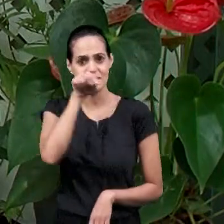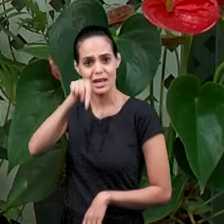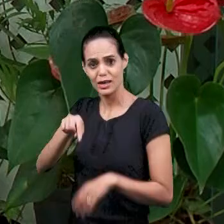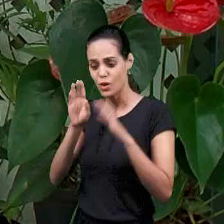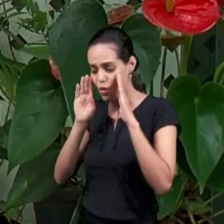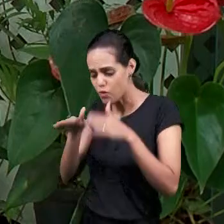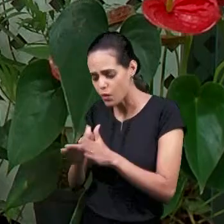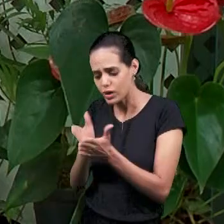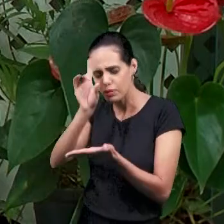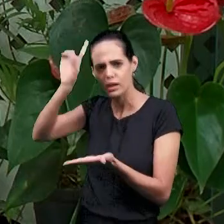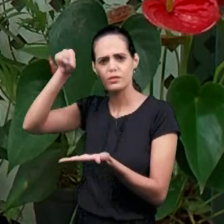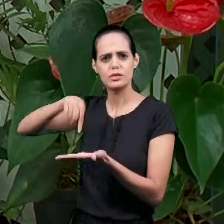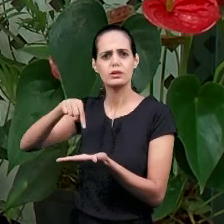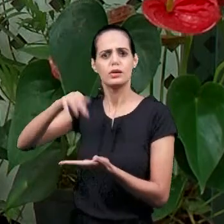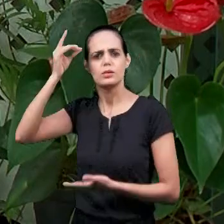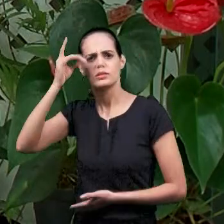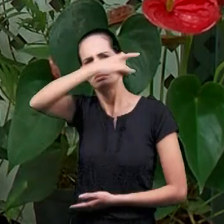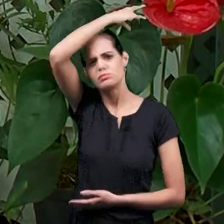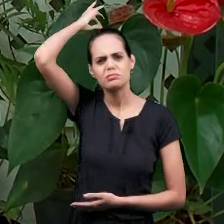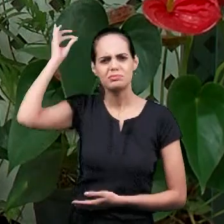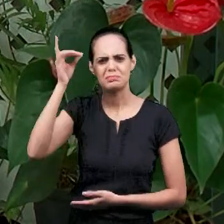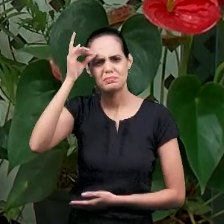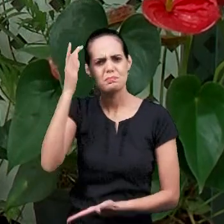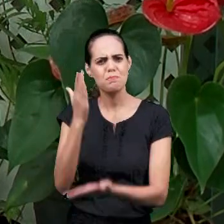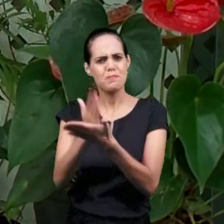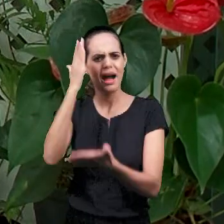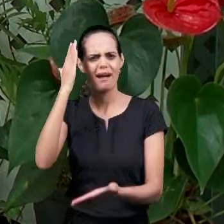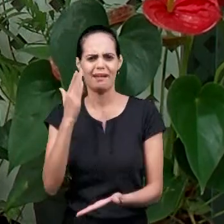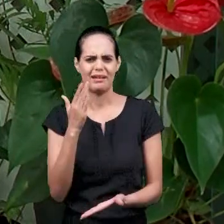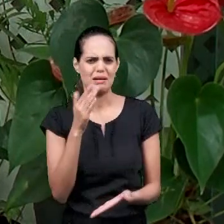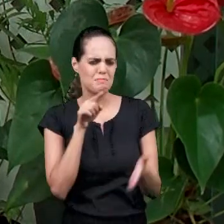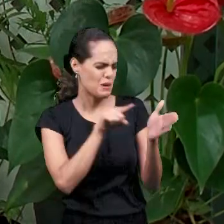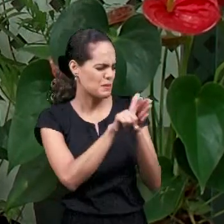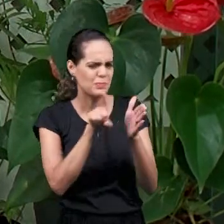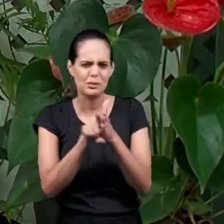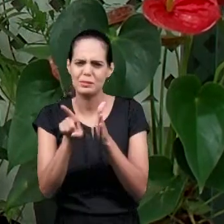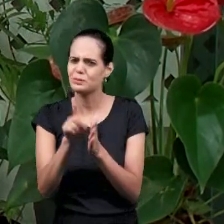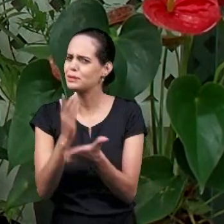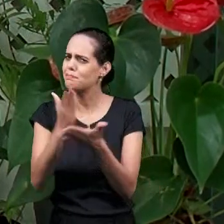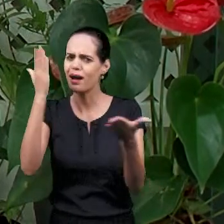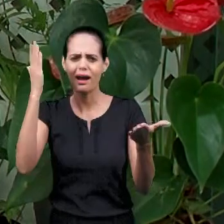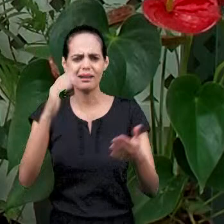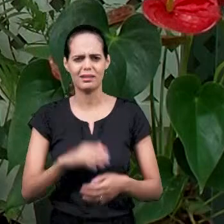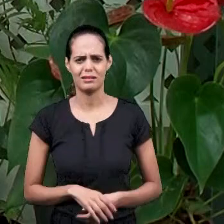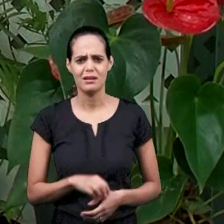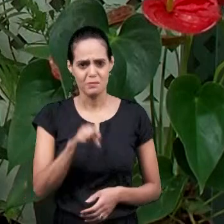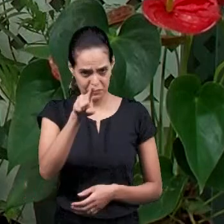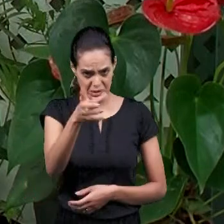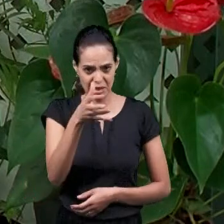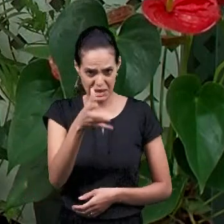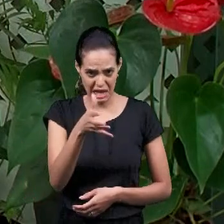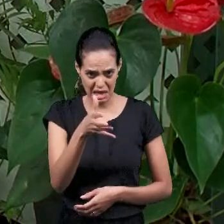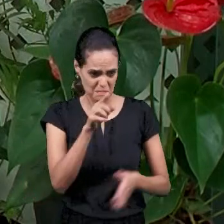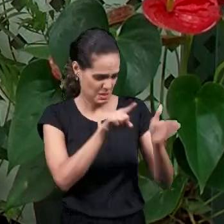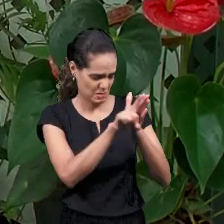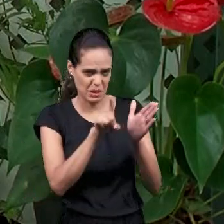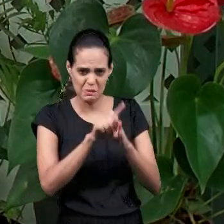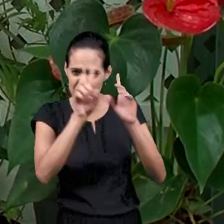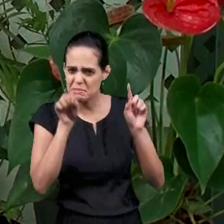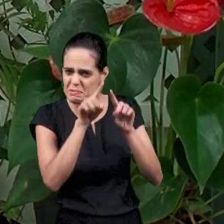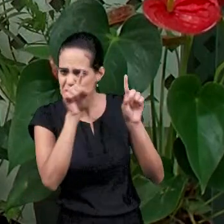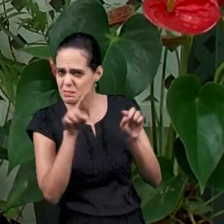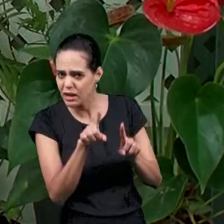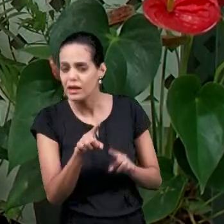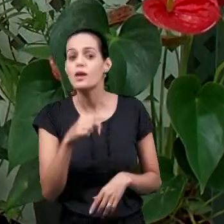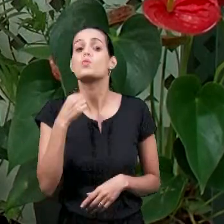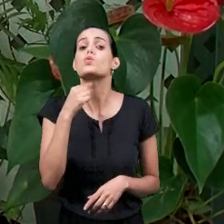rester dans l'esprit. L'œuvre, c'est ça. Et on peut contester à volonté. Donc, j'en